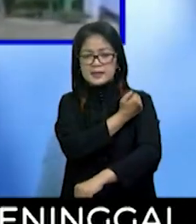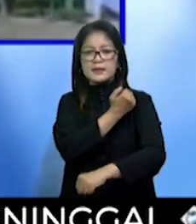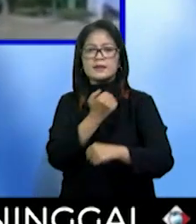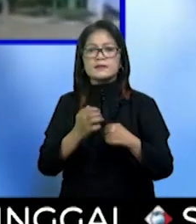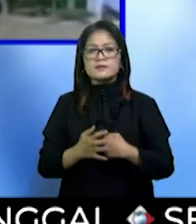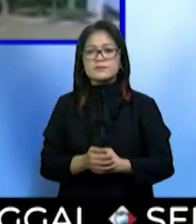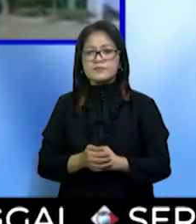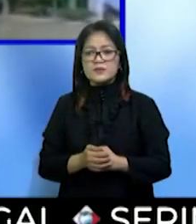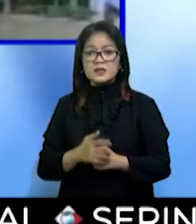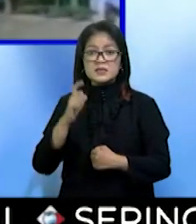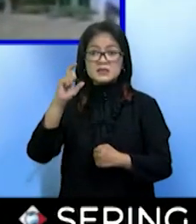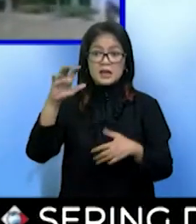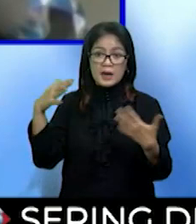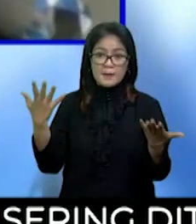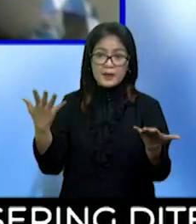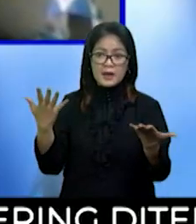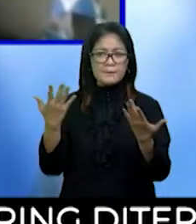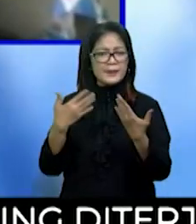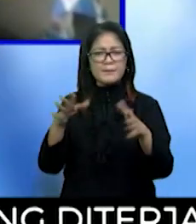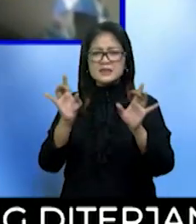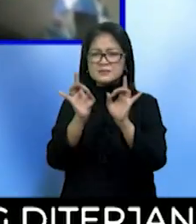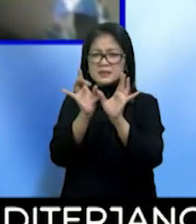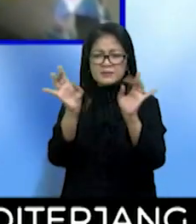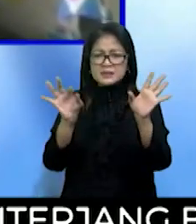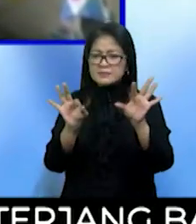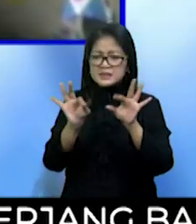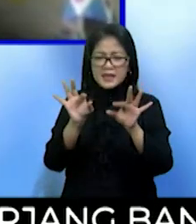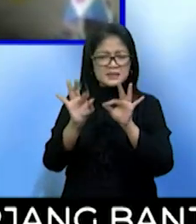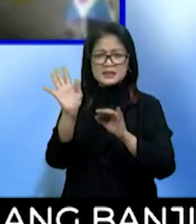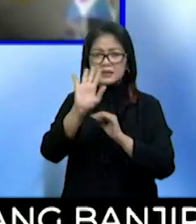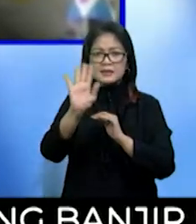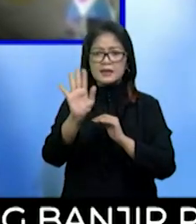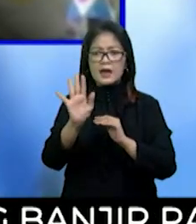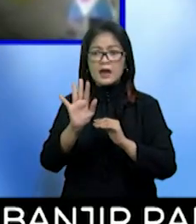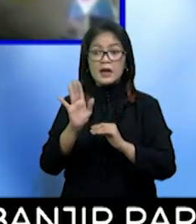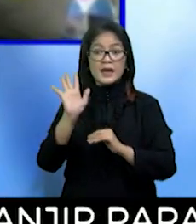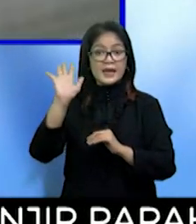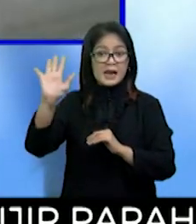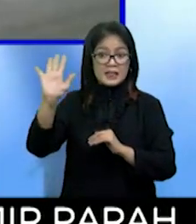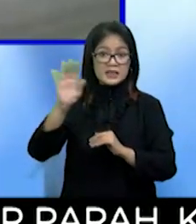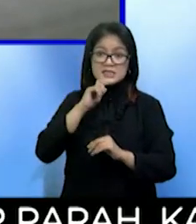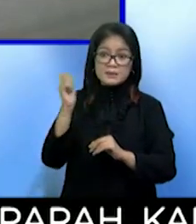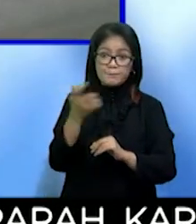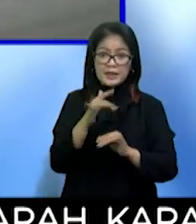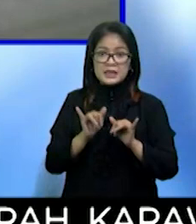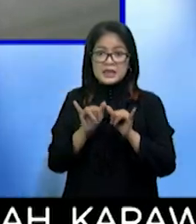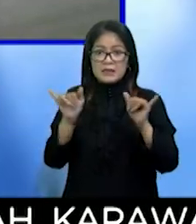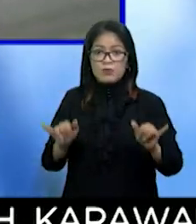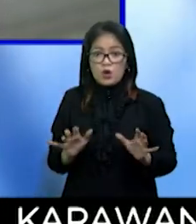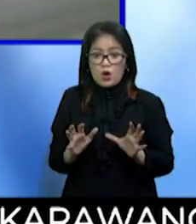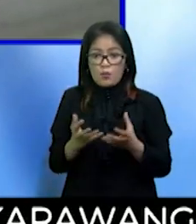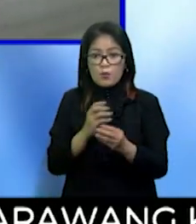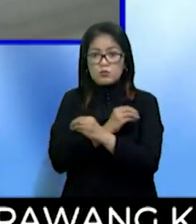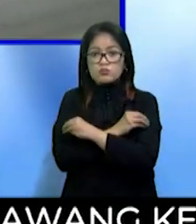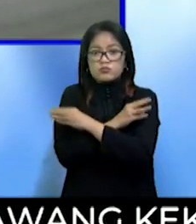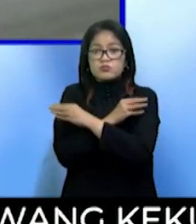dengan jenis vaksin apapun yang tersedia. Karena dengan ini kita akan bisa segera juga membentuk kekebalan kelompok dan melindungi anak-anak di bawah